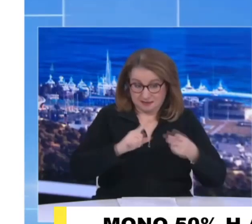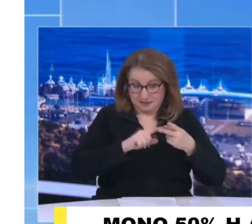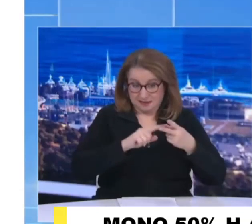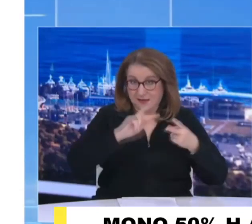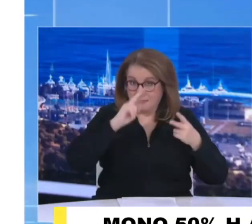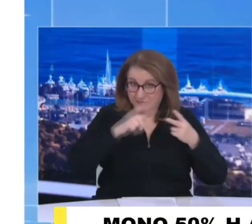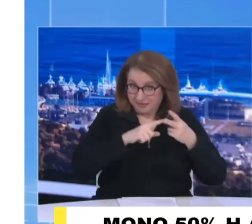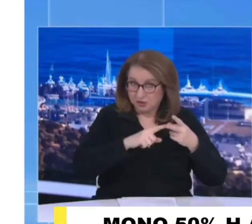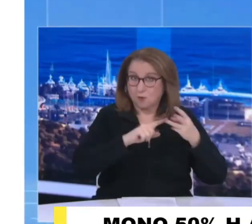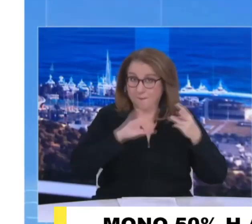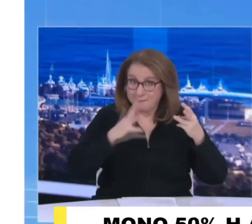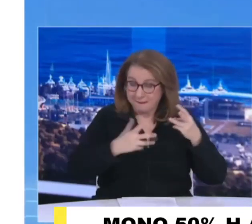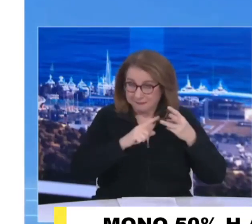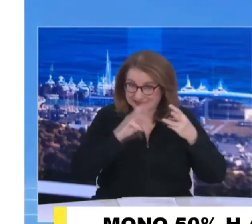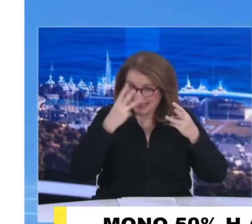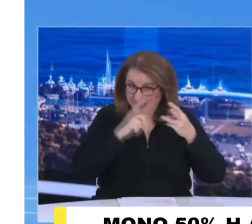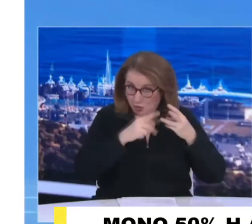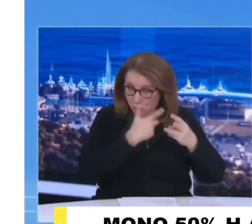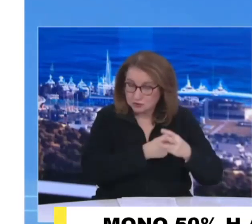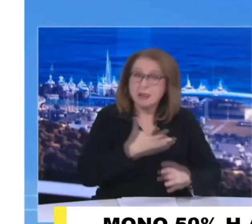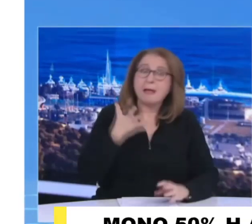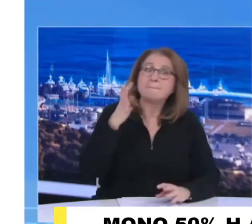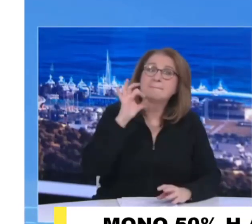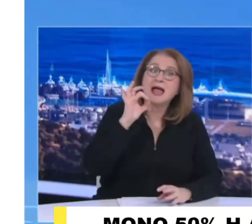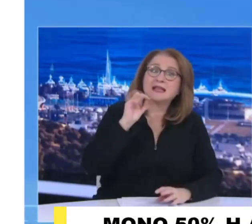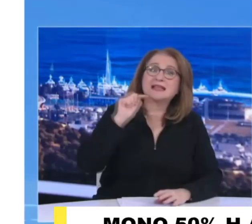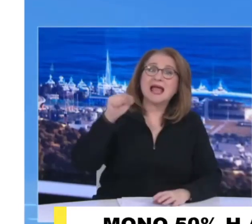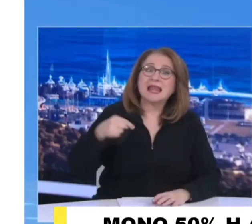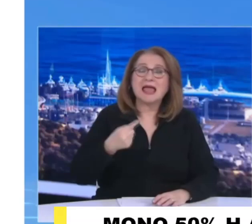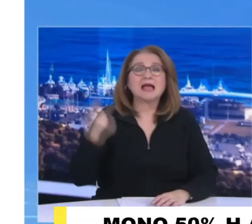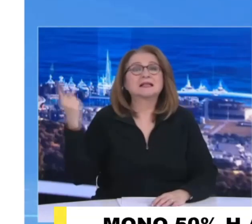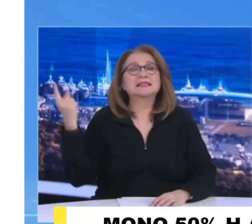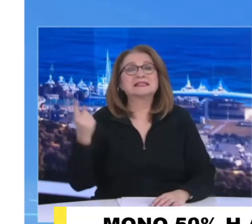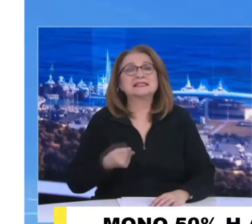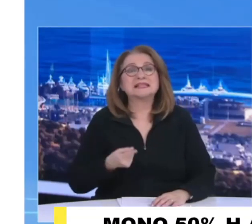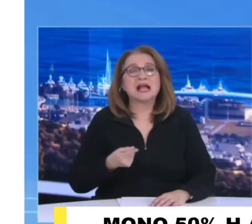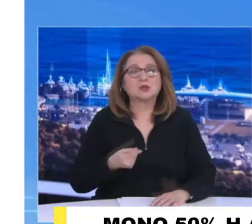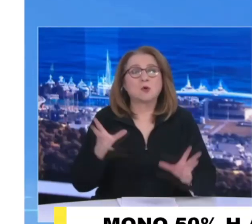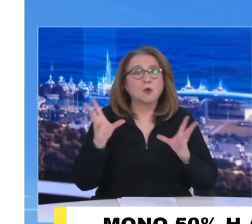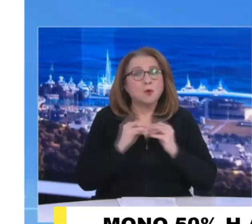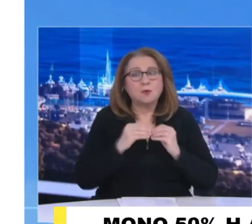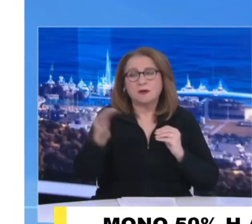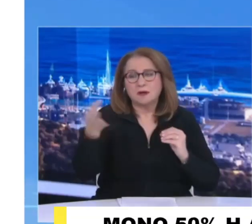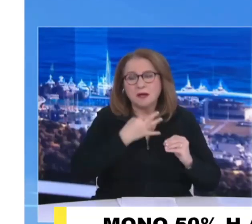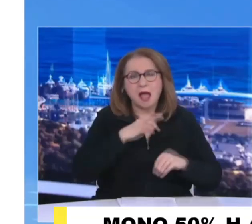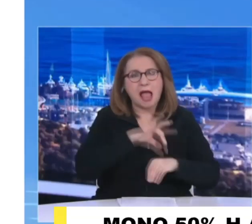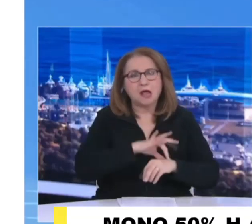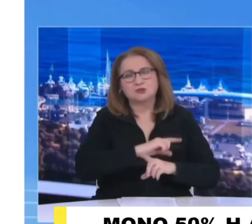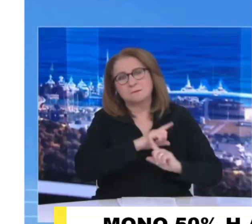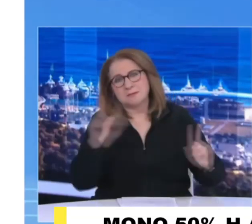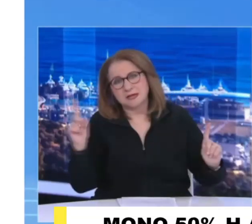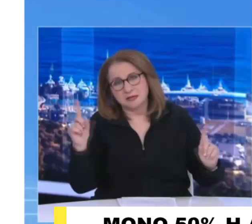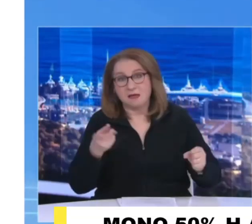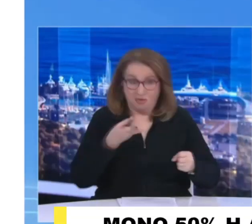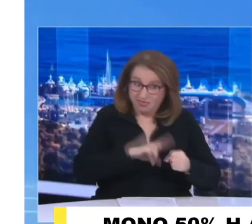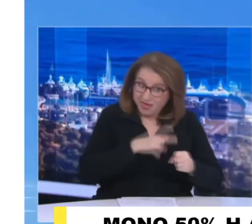με την όμικρον, με την τρίτη δόση επιτυγχάνονται τα ποσοστά που είχαμε πριν με την παραλλαγή